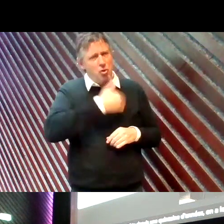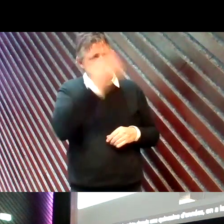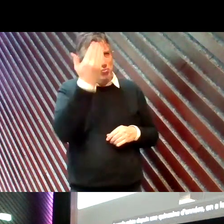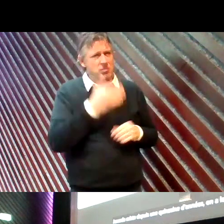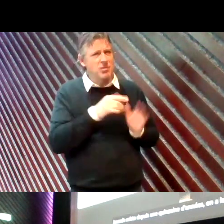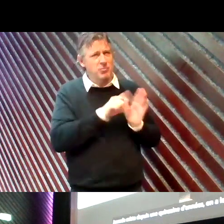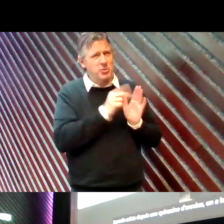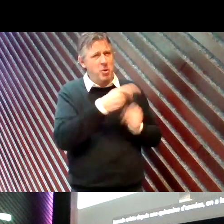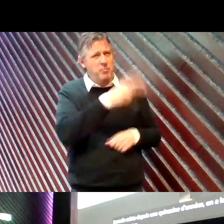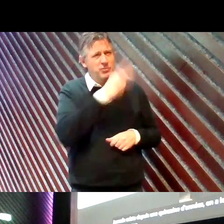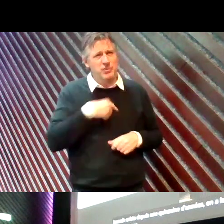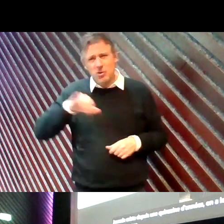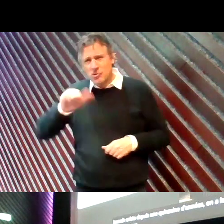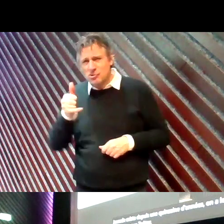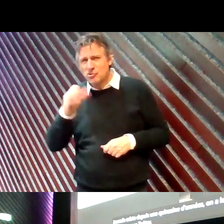'hui que l'église